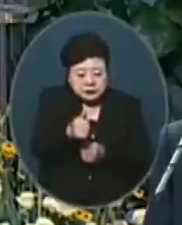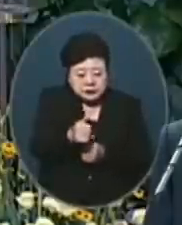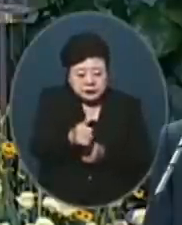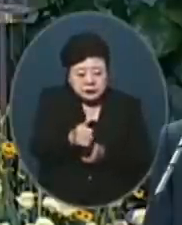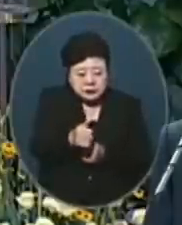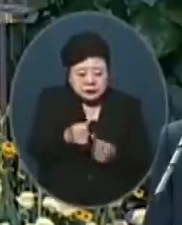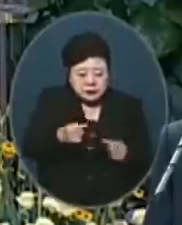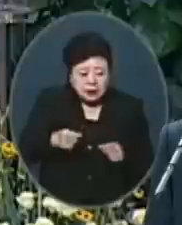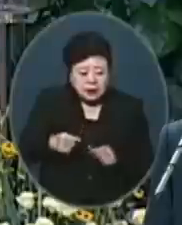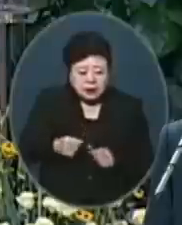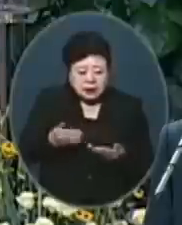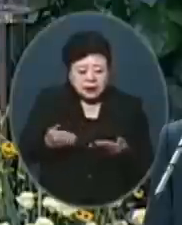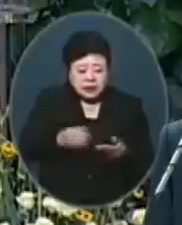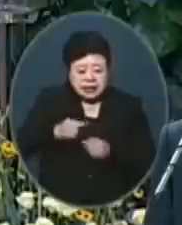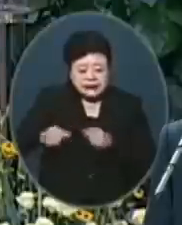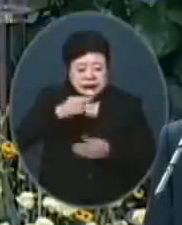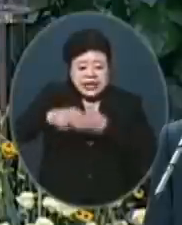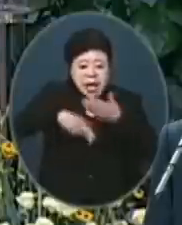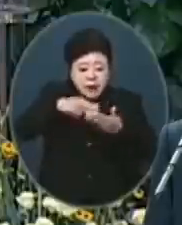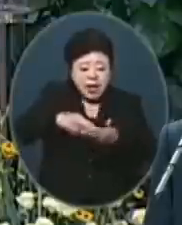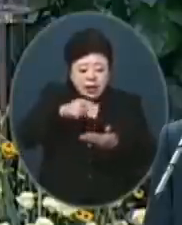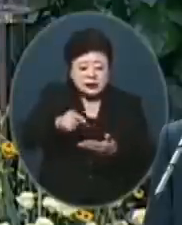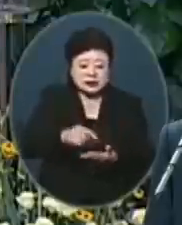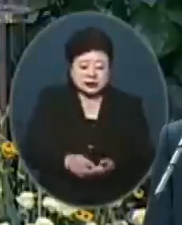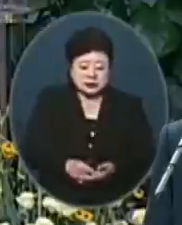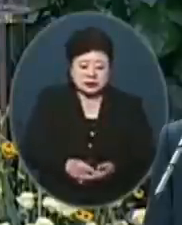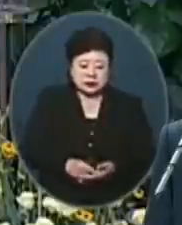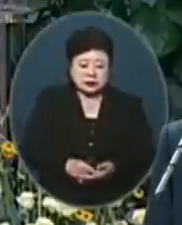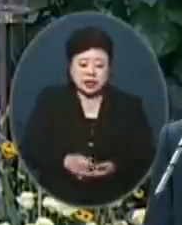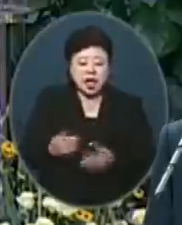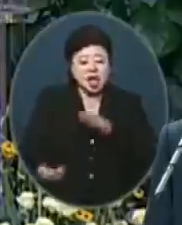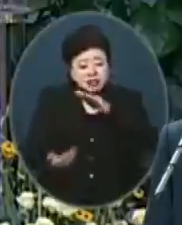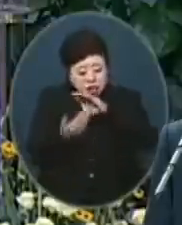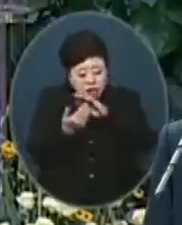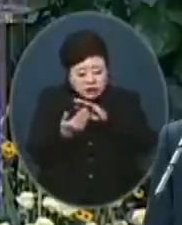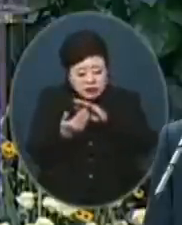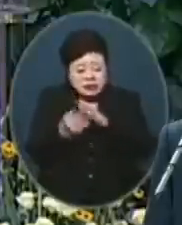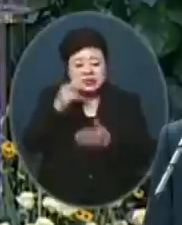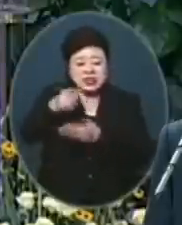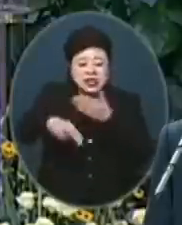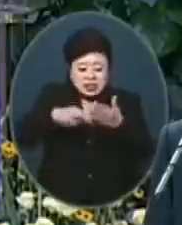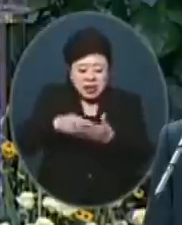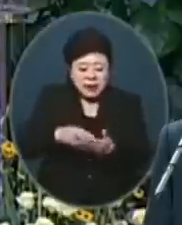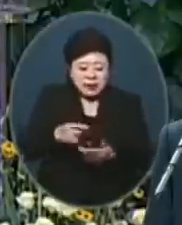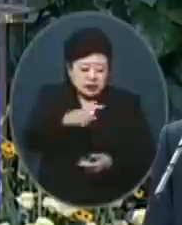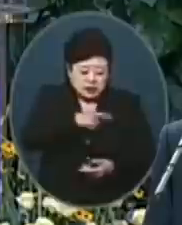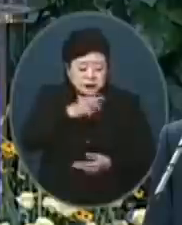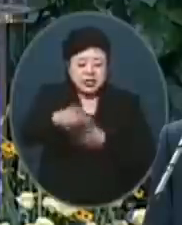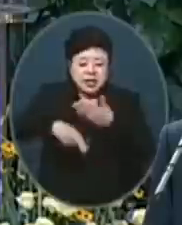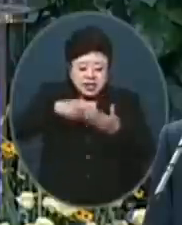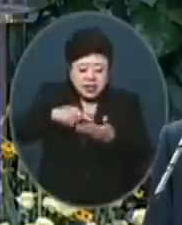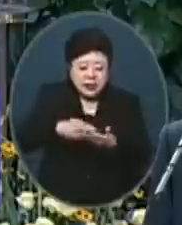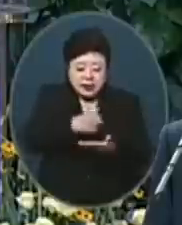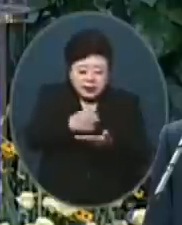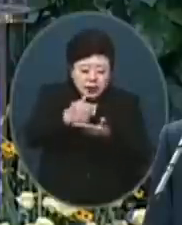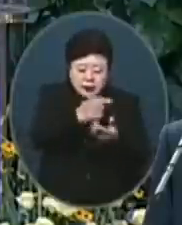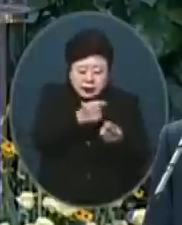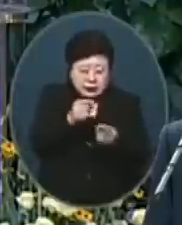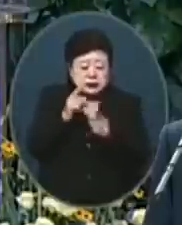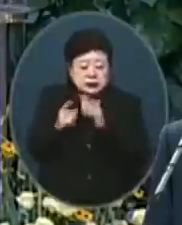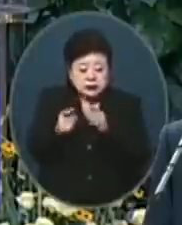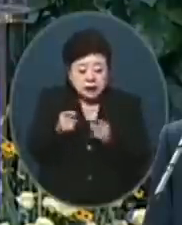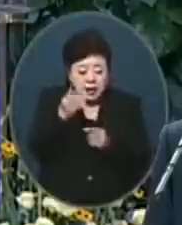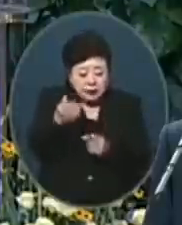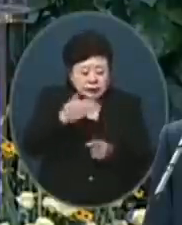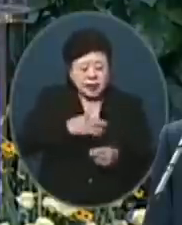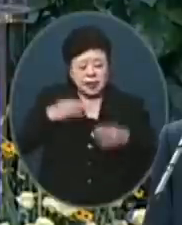일을 행하는 야훼, 그것을 만들며 성취하시는 야훼, 그 이름을 야훼라 하는 이가 이같이 이르노라.